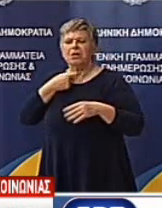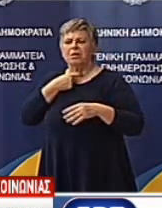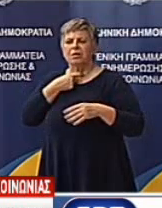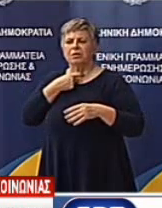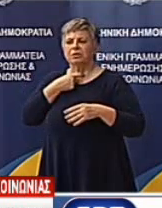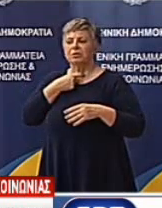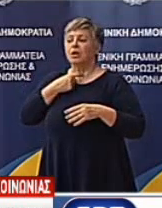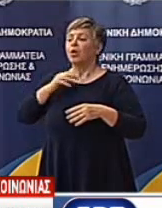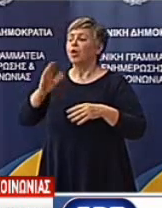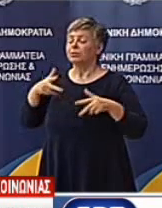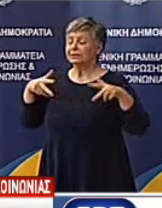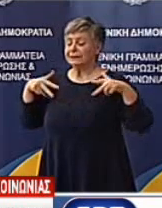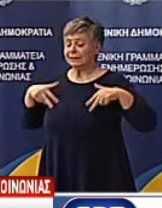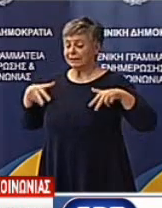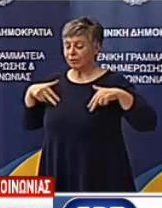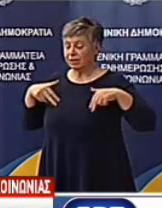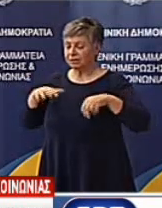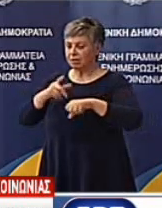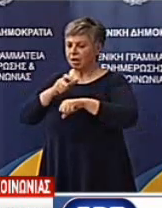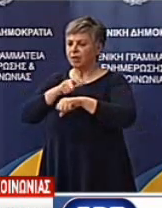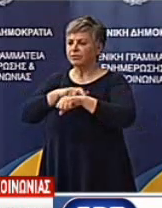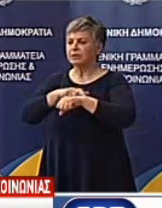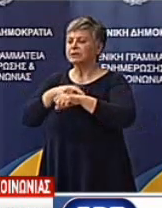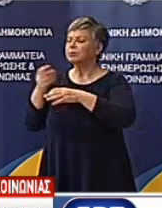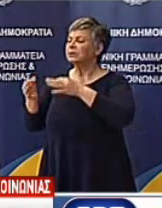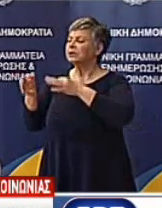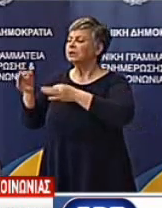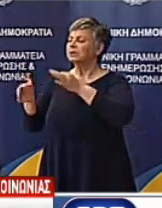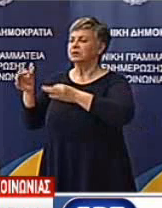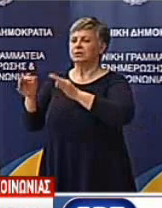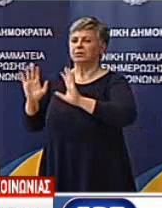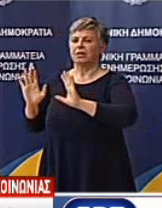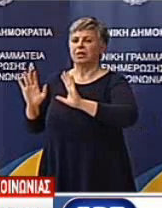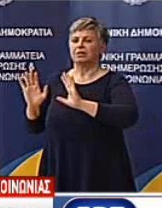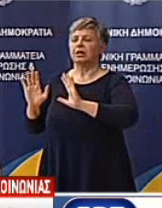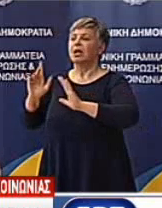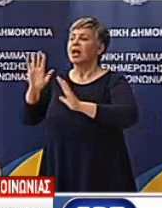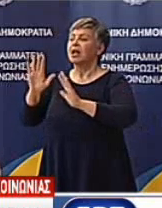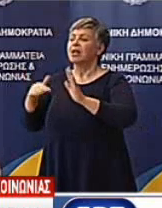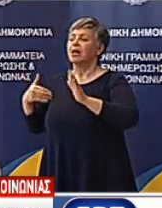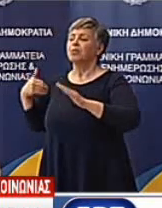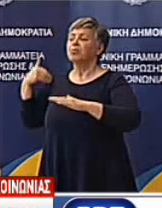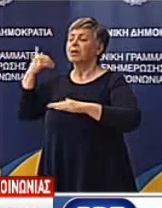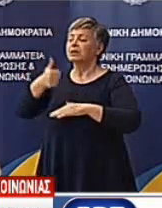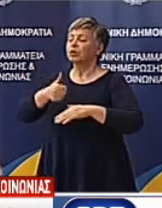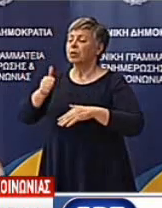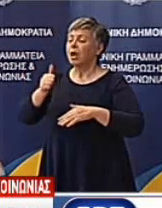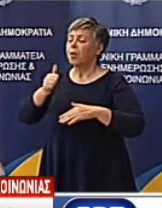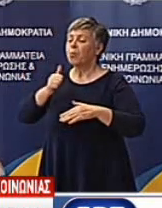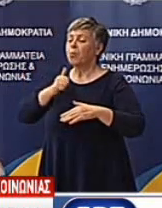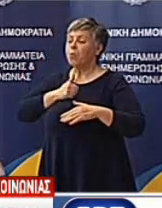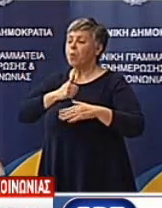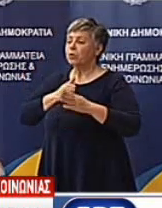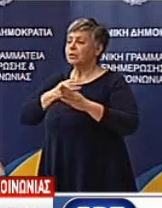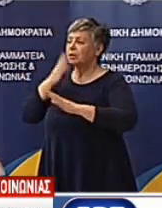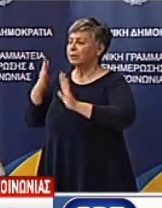η κυβέρνηση σε αυτή τη διαπραγμάτευση δεν πρέπει να πάει όπως μέχρι τώρα φαίνεται μόνη της.